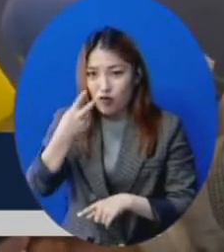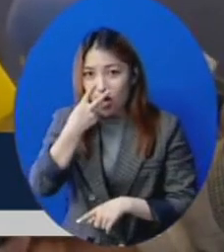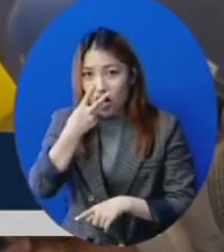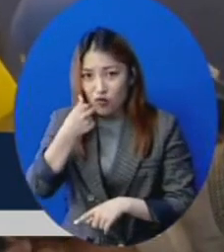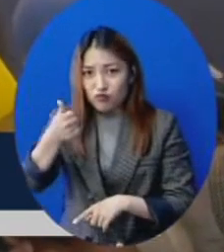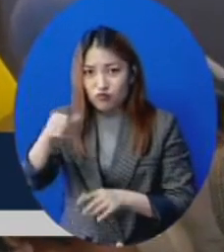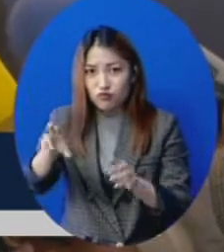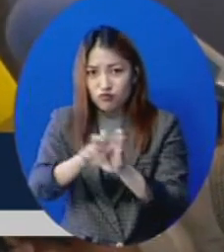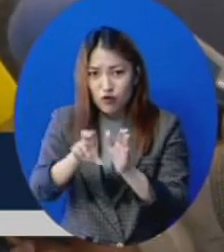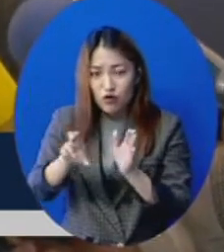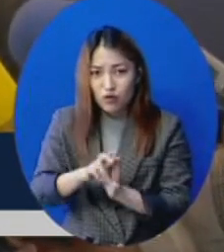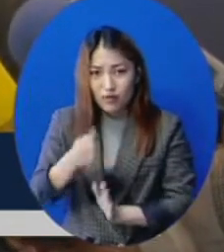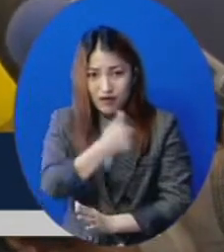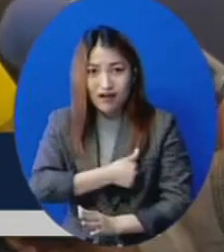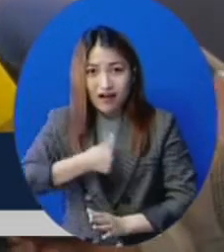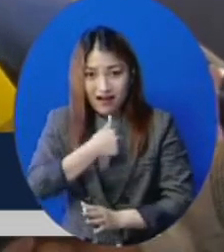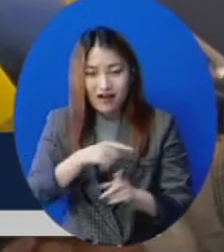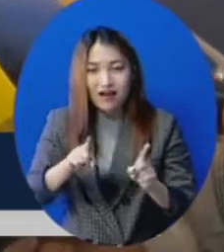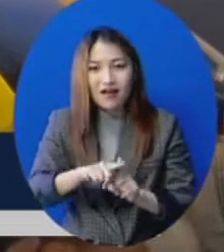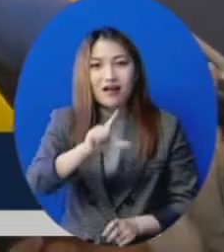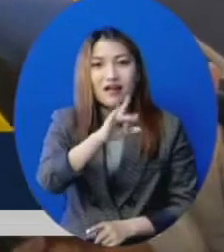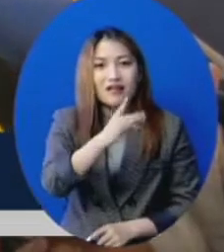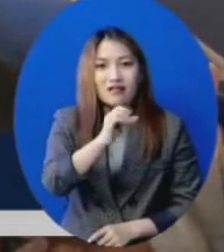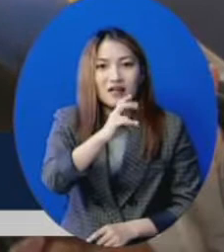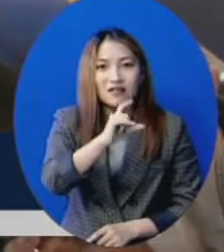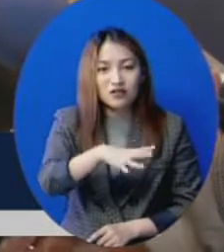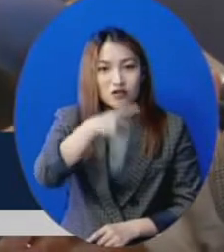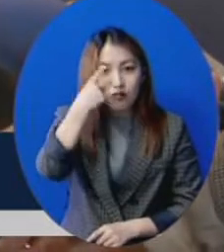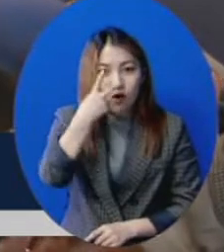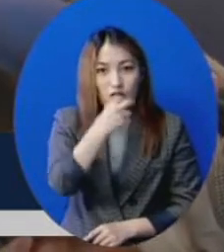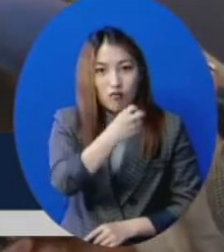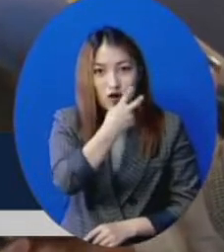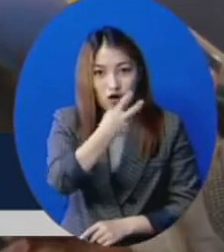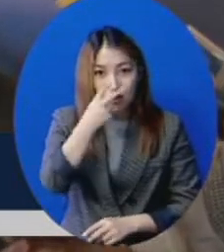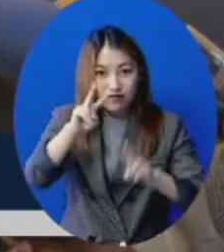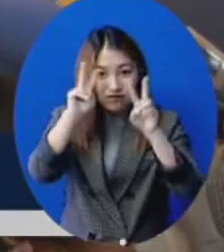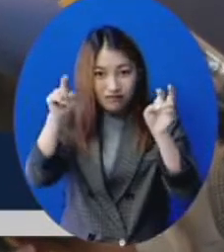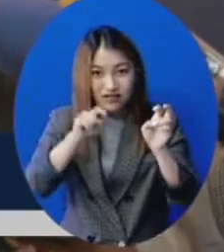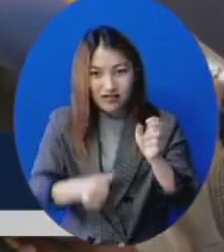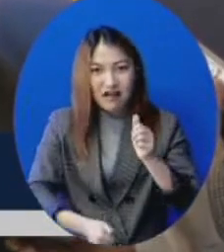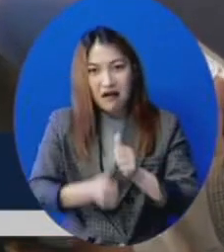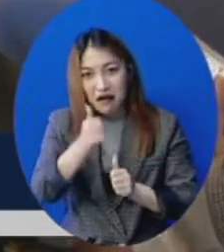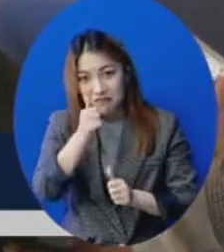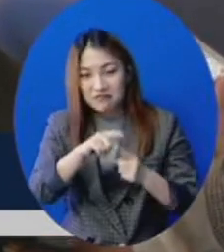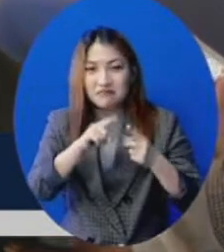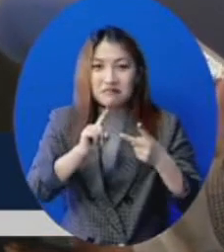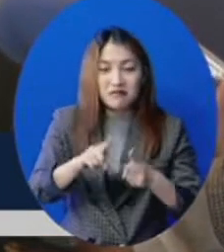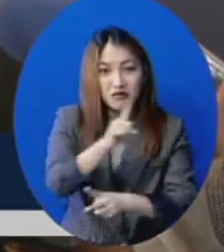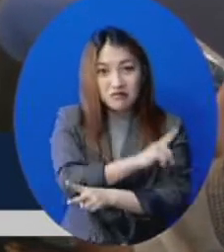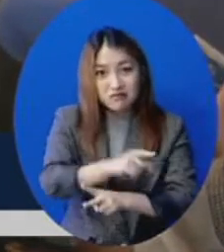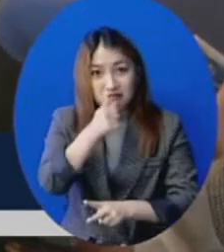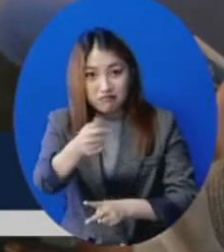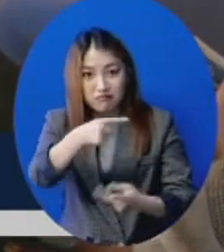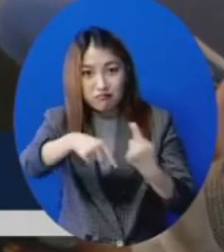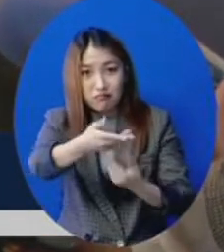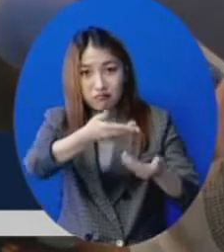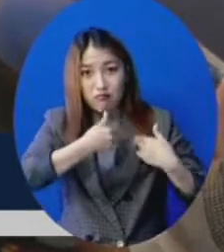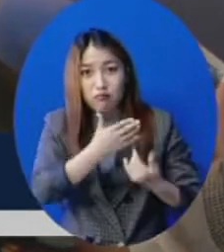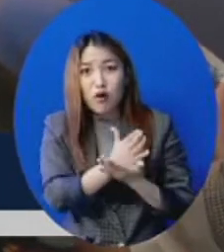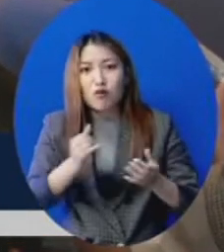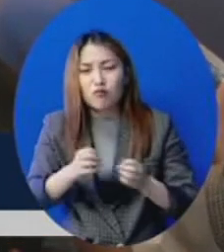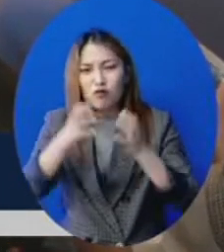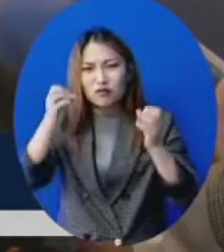учраас Эрдэнэс таван толгой 2022 оны хувьд бол одоо амжилт за үр ашиг өндөр